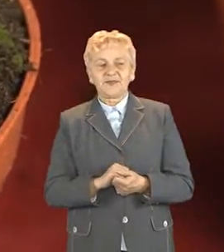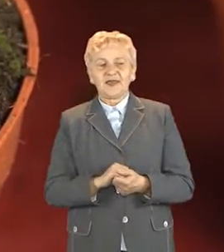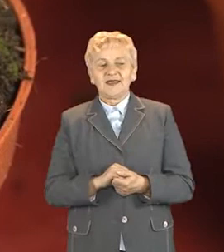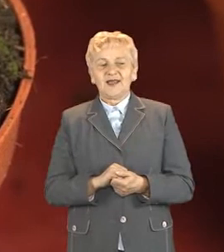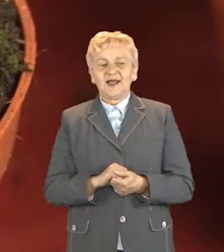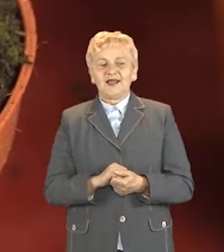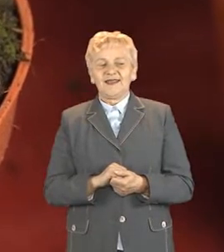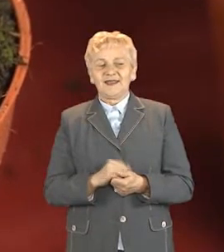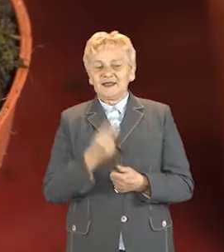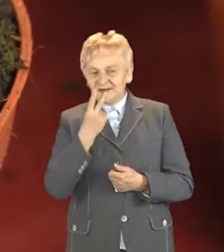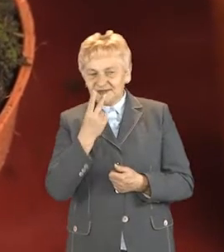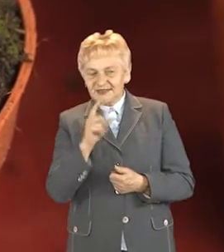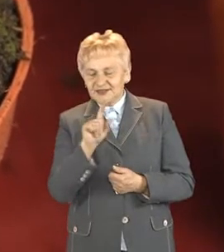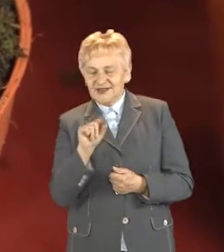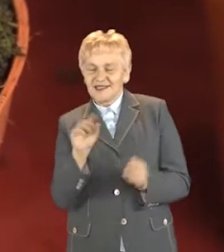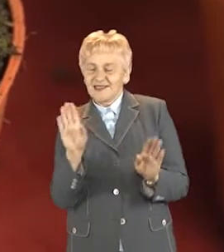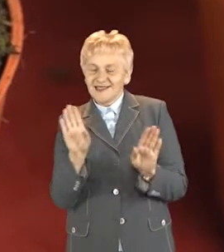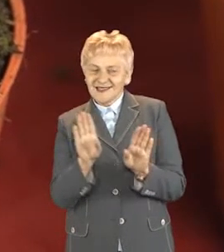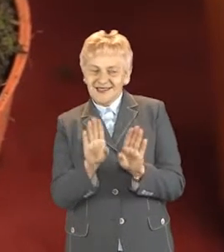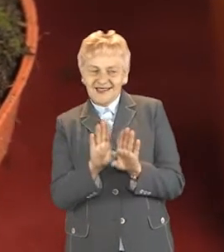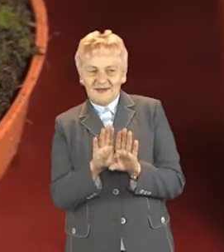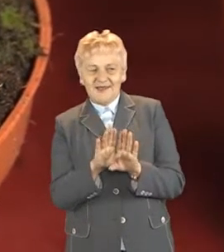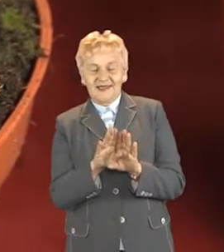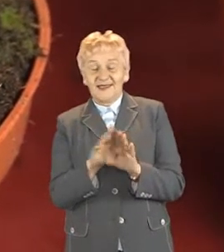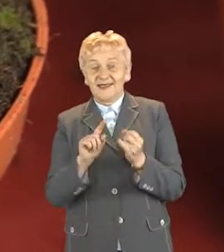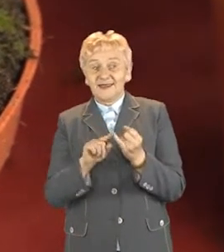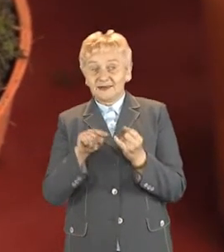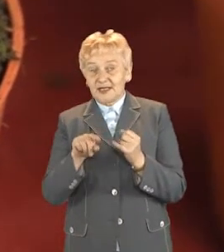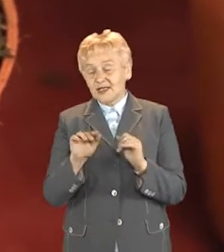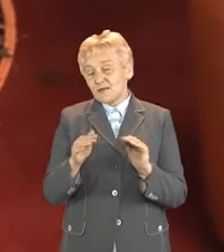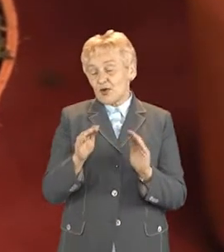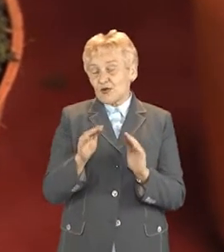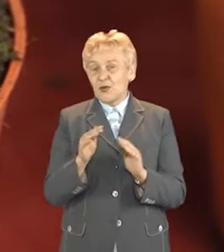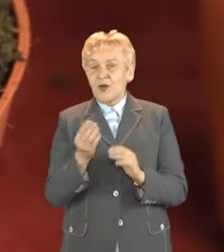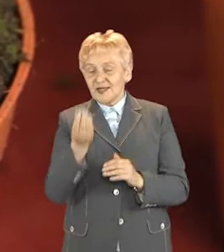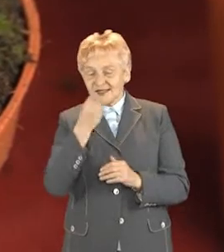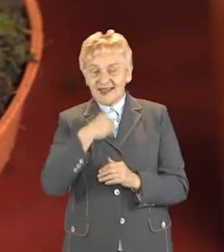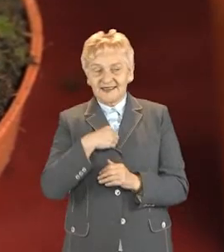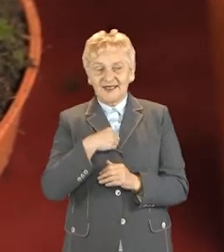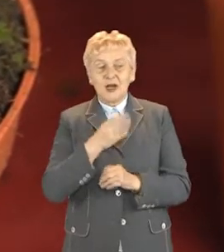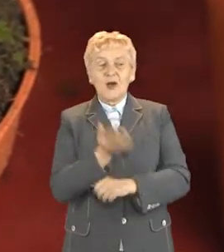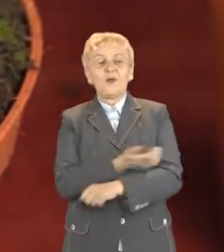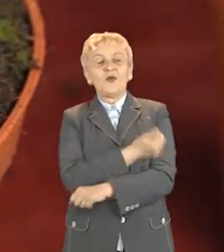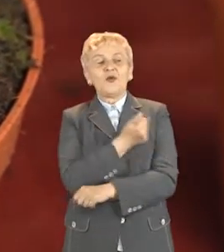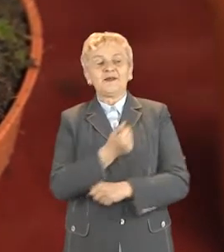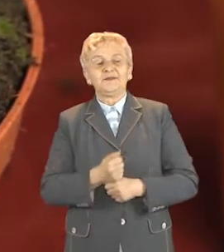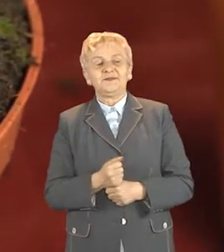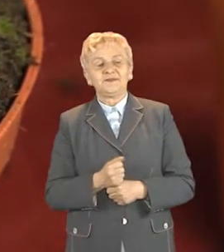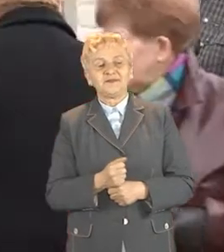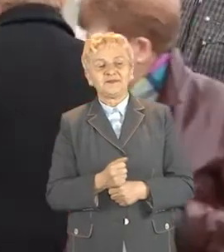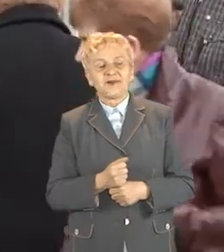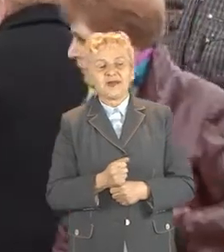włoski będące wewnątrz pułapki. Teraz to przebiegło dosyć wolno niestety, z racji na to, że temperatura jest